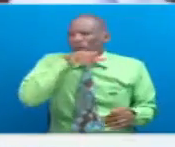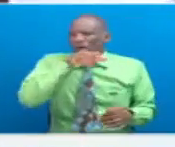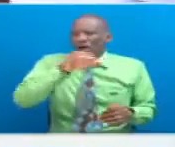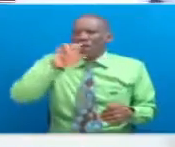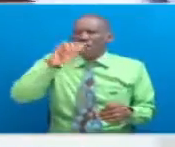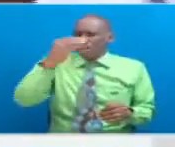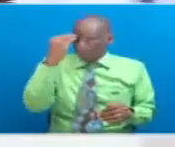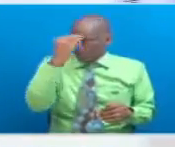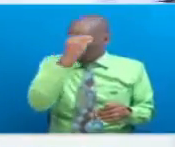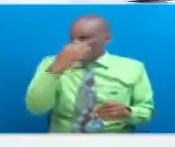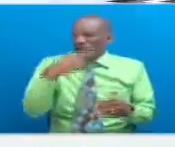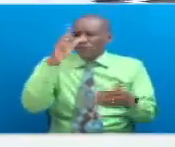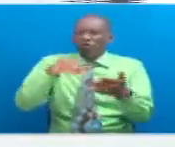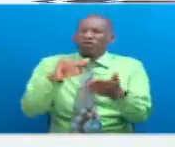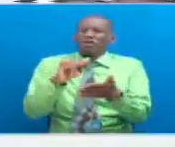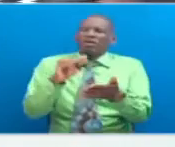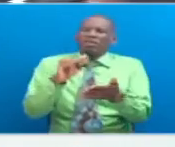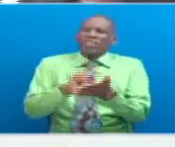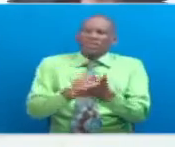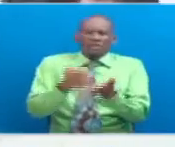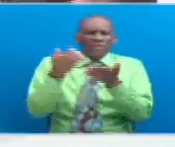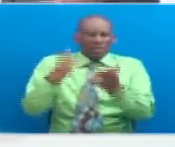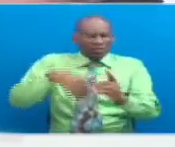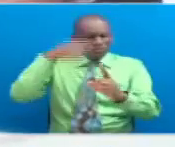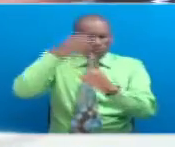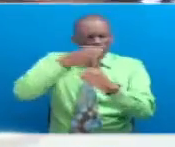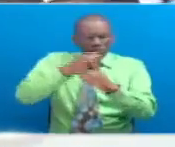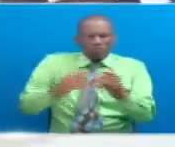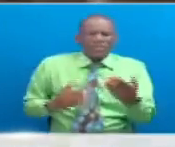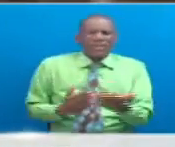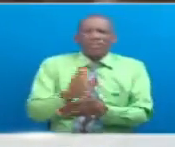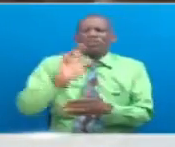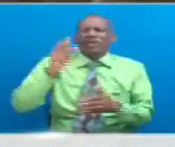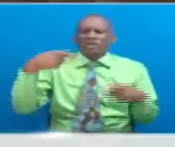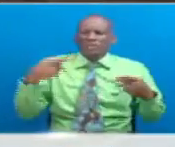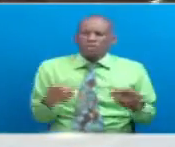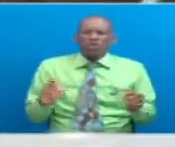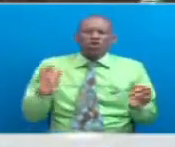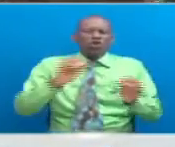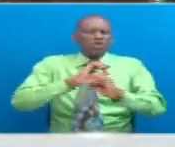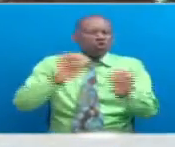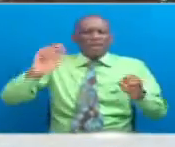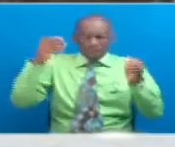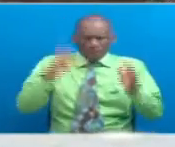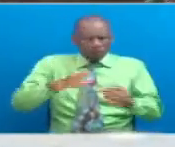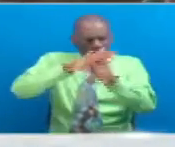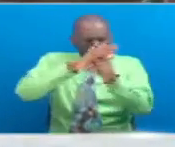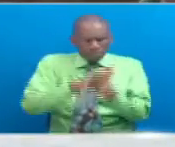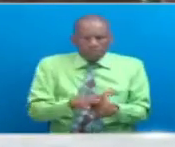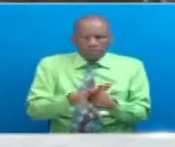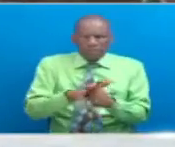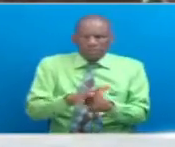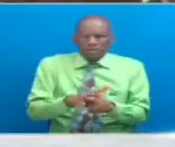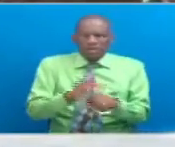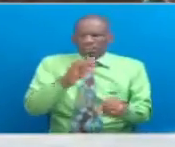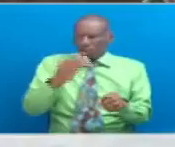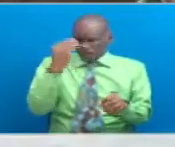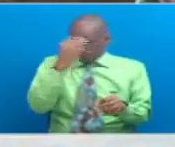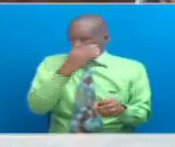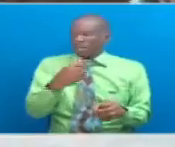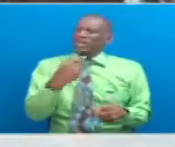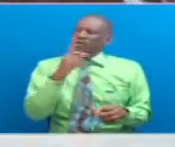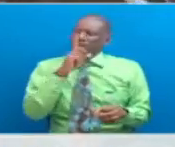Karua alisema kuwa atakuwa katika mstari wa mbele kupigania haki za Wakenya. Hakuna Mkenya atadhulumiwa Martha